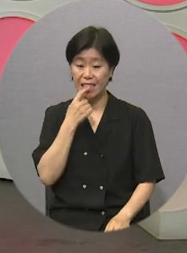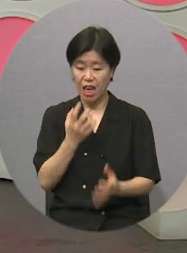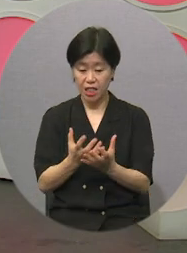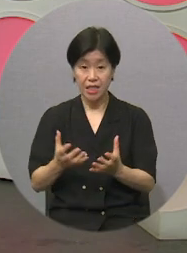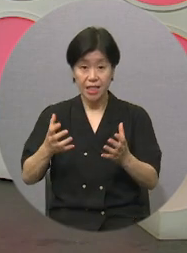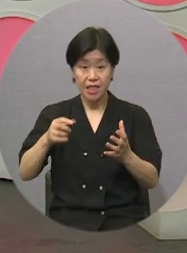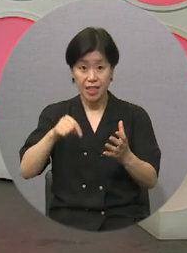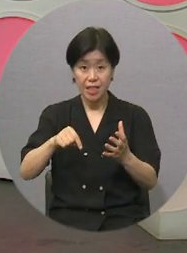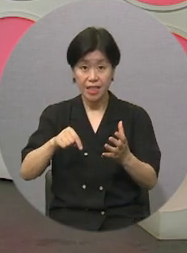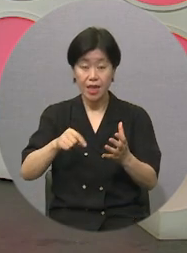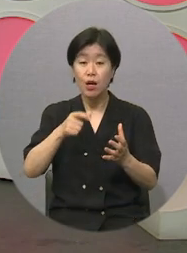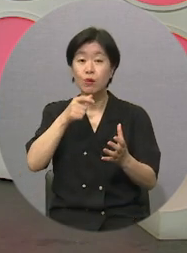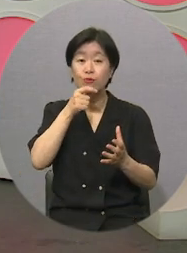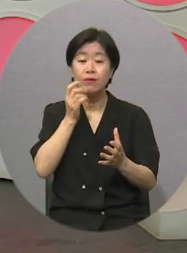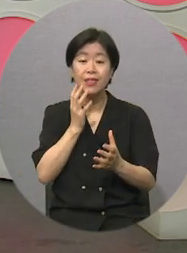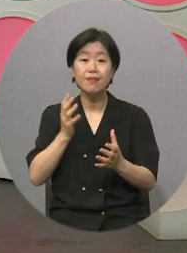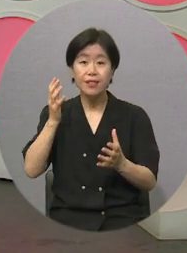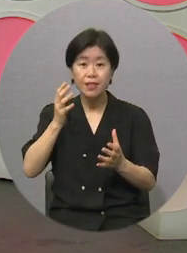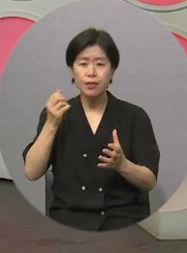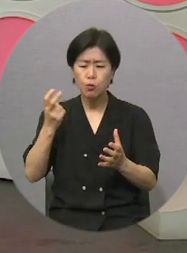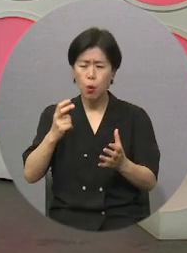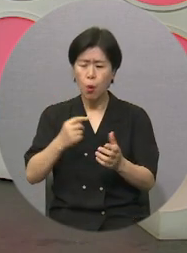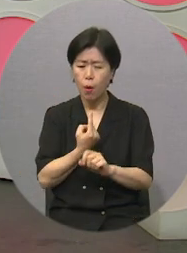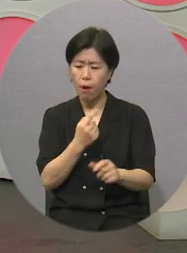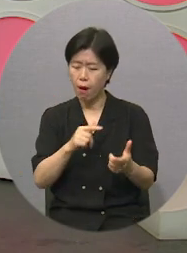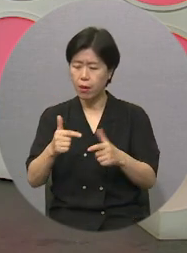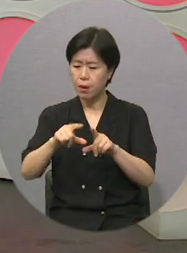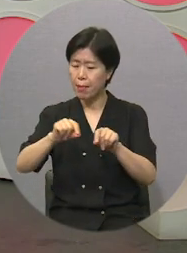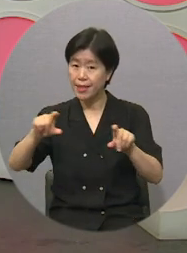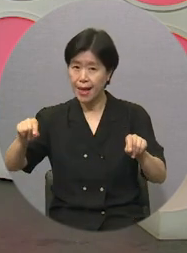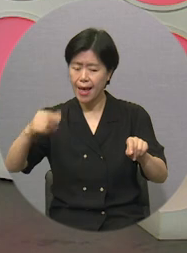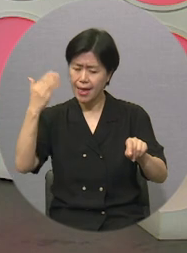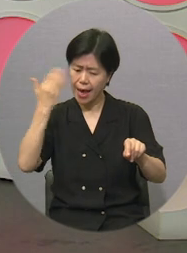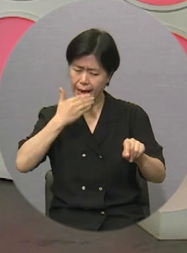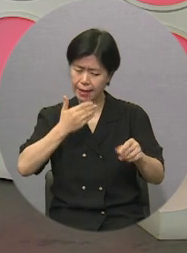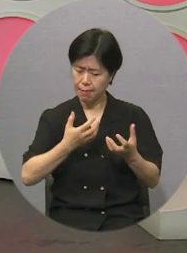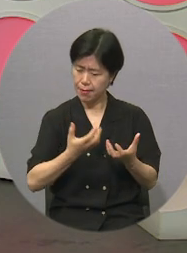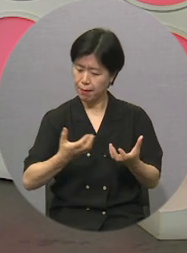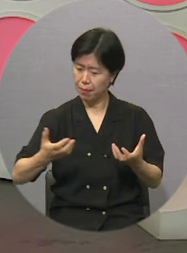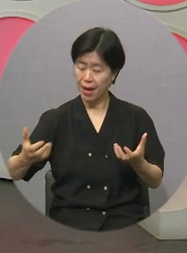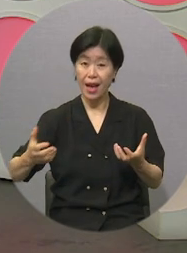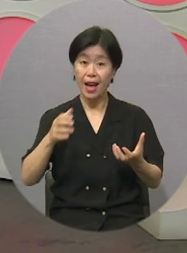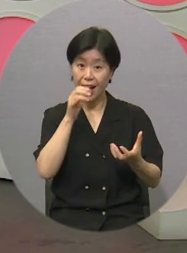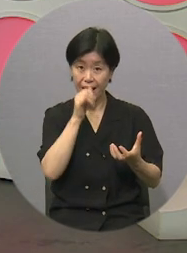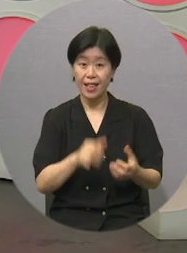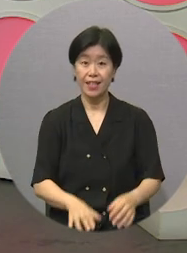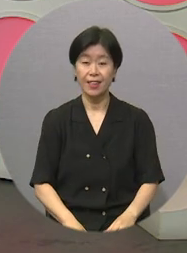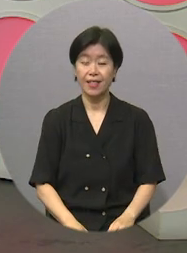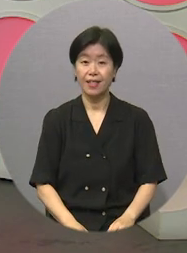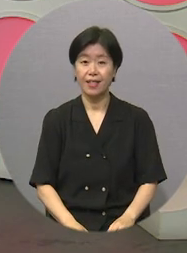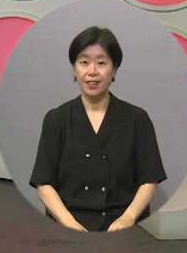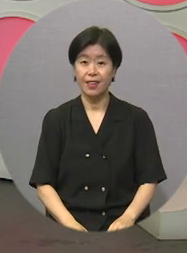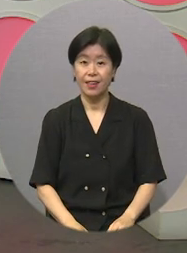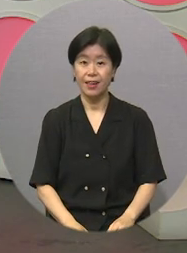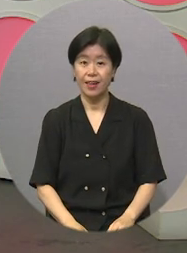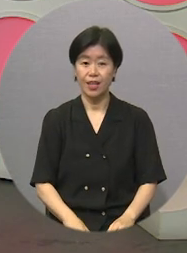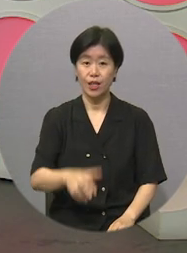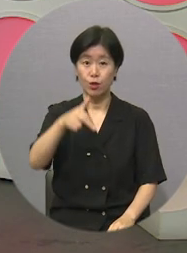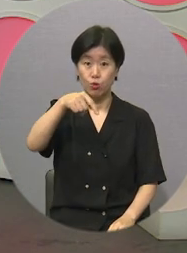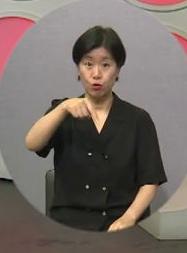그릇에 물김치며 마른 반찬들이 아주 정갈하게 담겨 있었습니다.